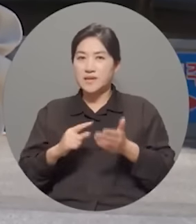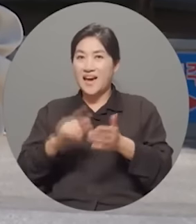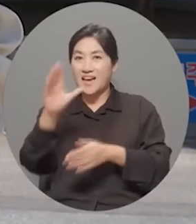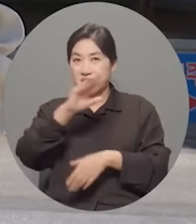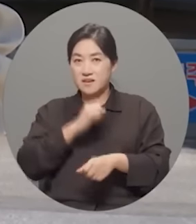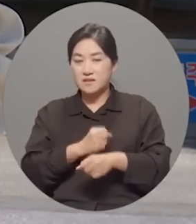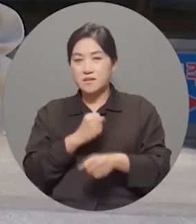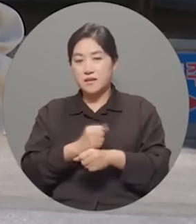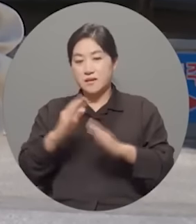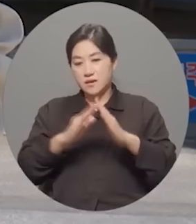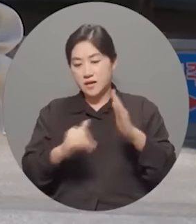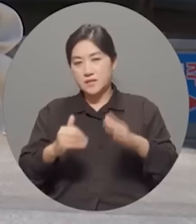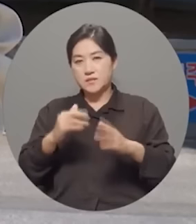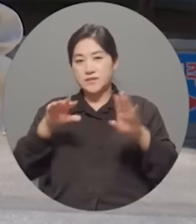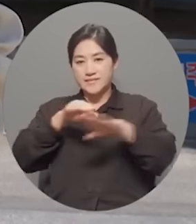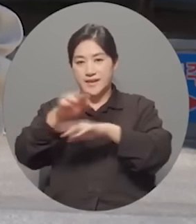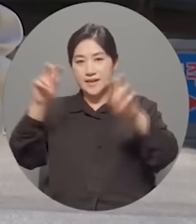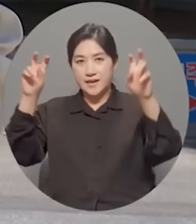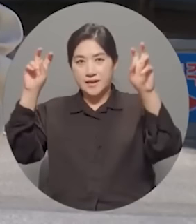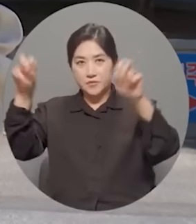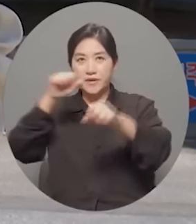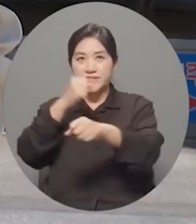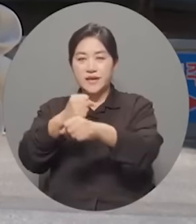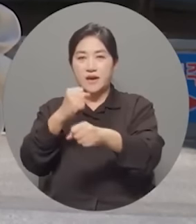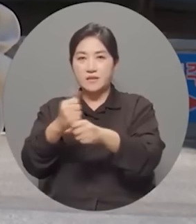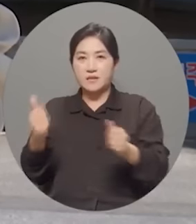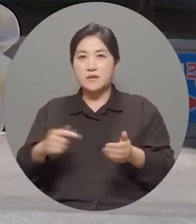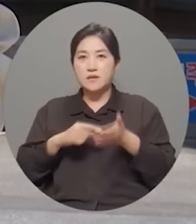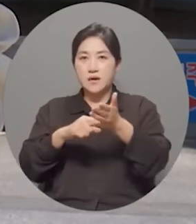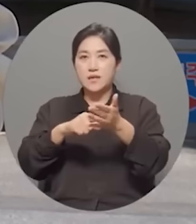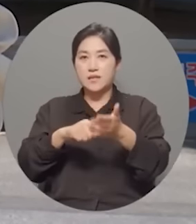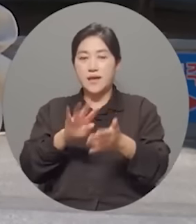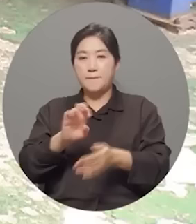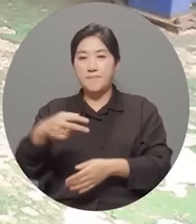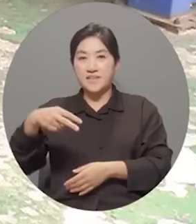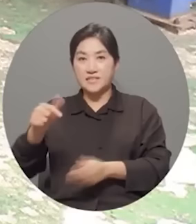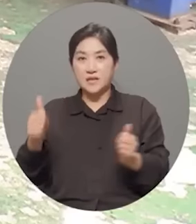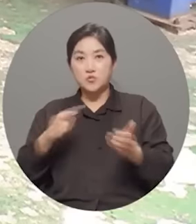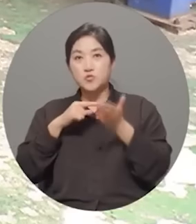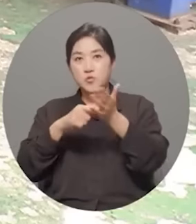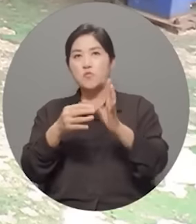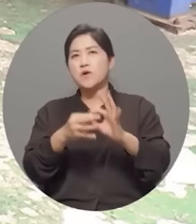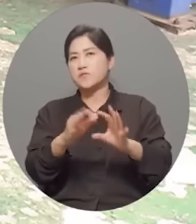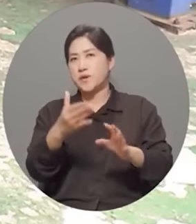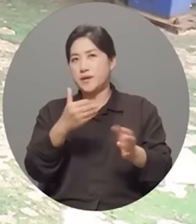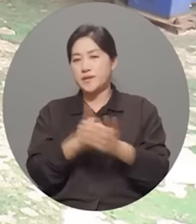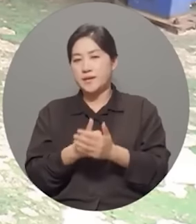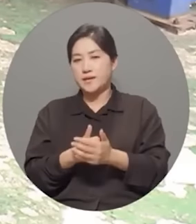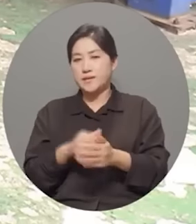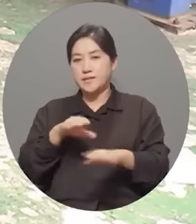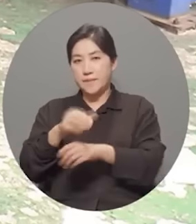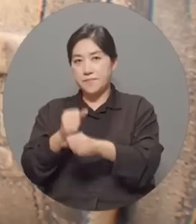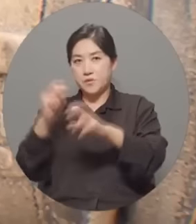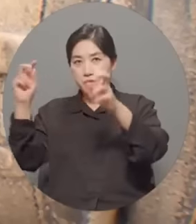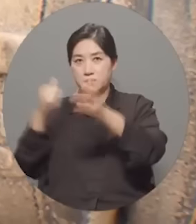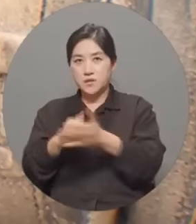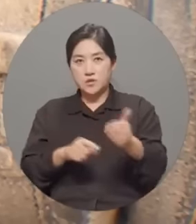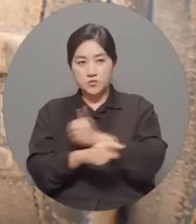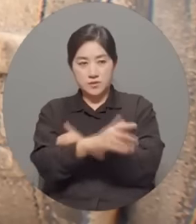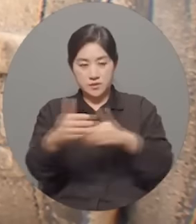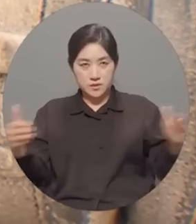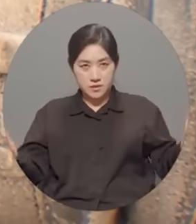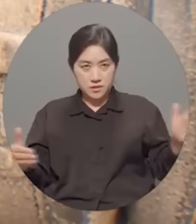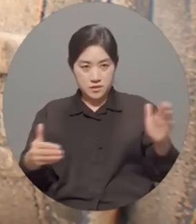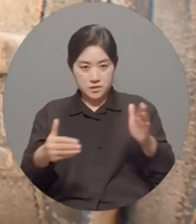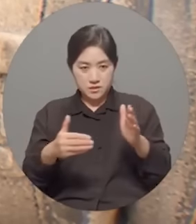유가족이 자동차 제조사를 상대로 진행 중인 민사소송에도 영향을 줄 전망입니다. 자동차 제조사 측은 수사가 완전히